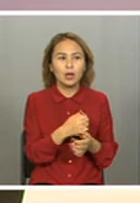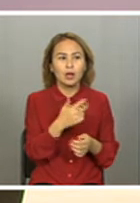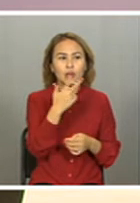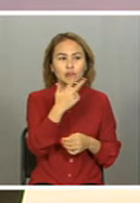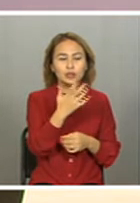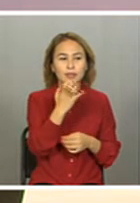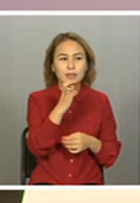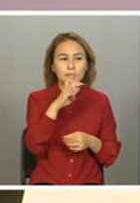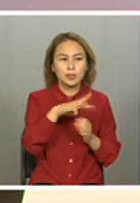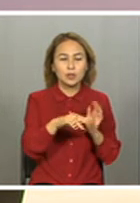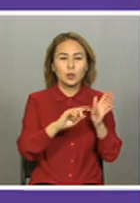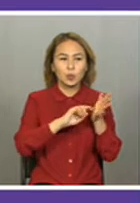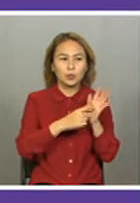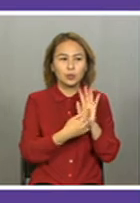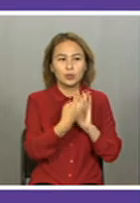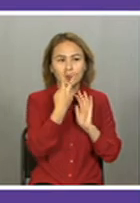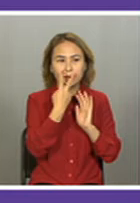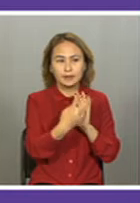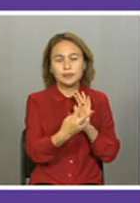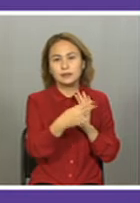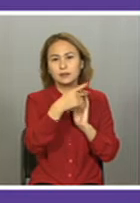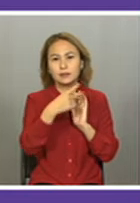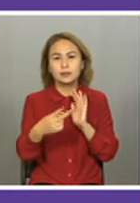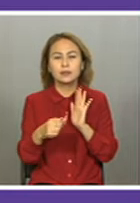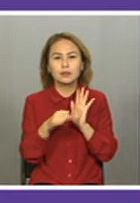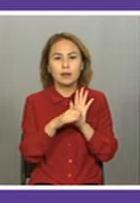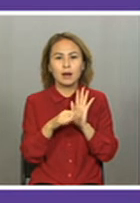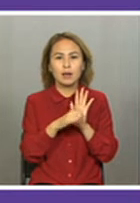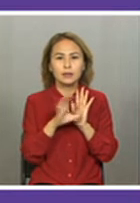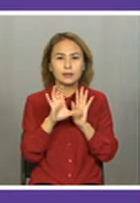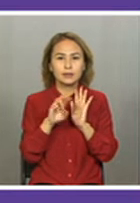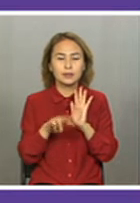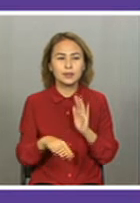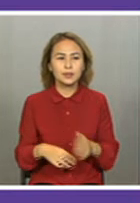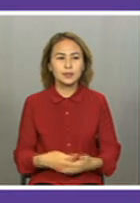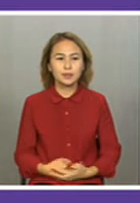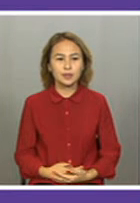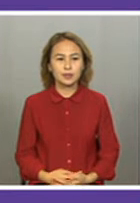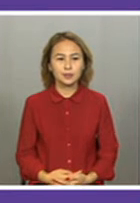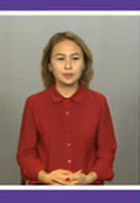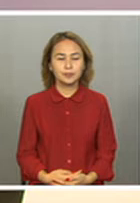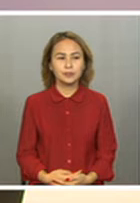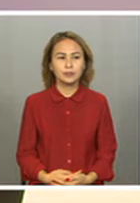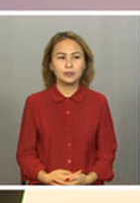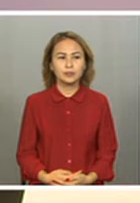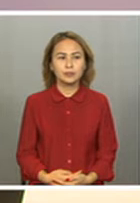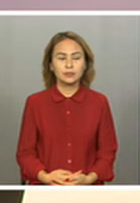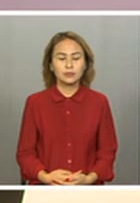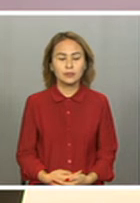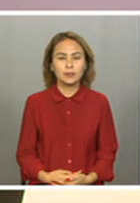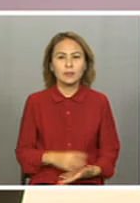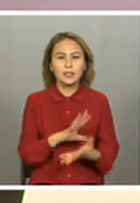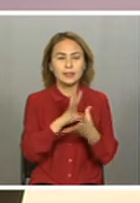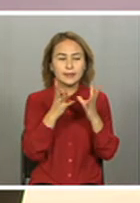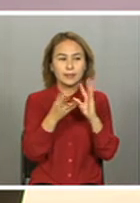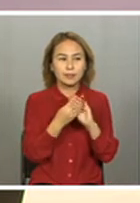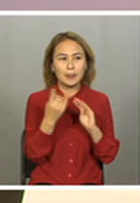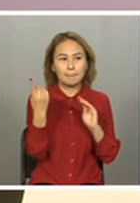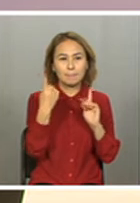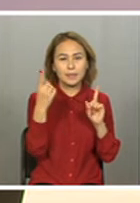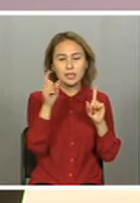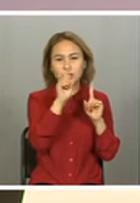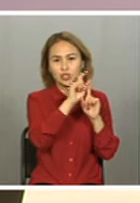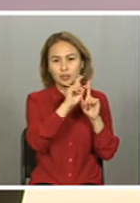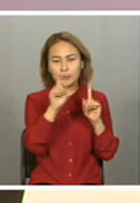3 сантиметр мен 2-нің көбейтіндісінің мәні 6 сантиметрге тең. Демек, бірінші кесіндінің